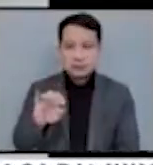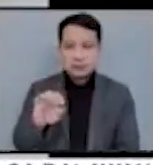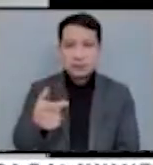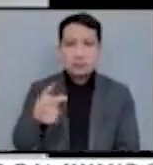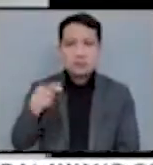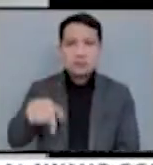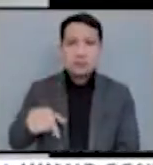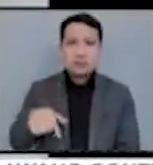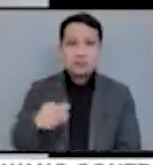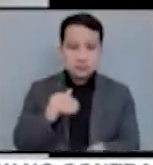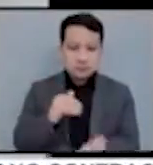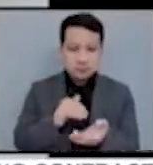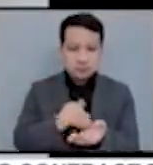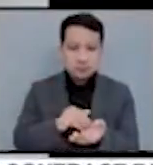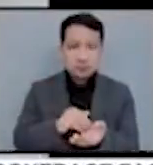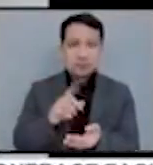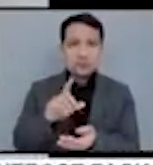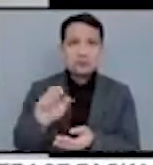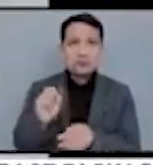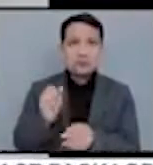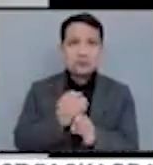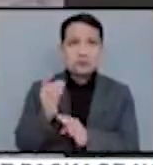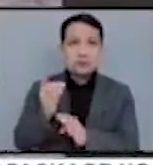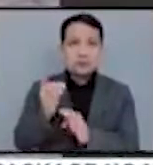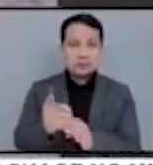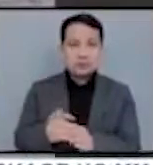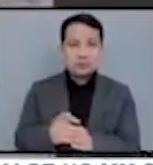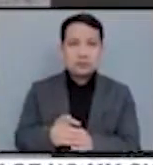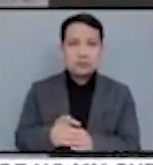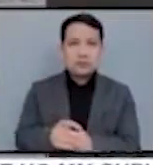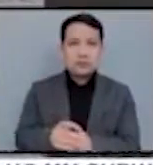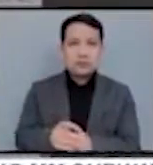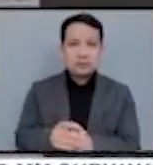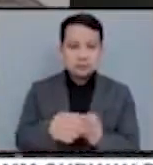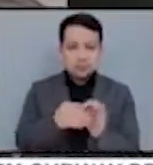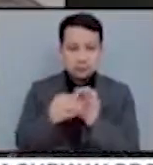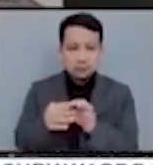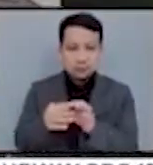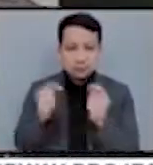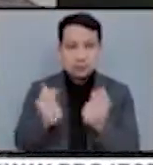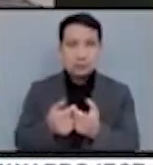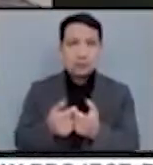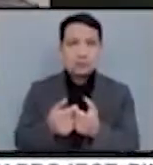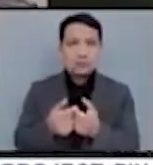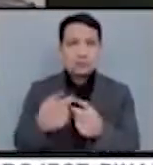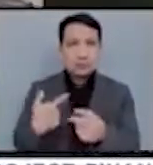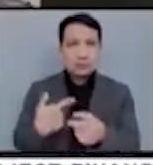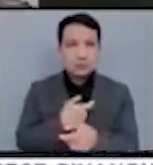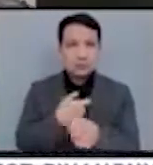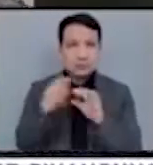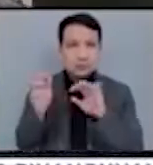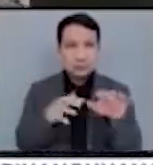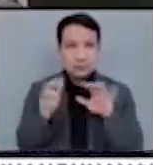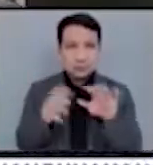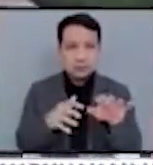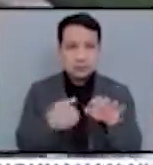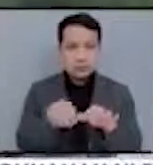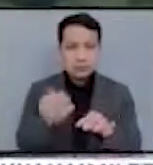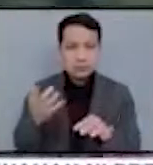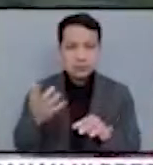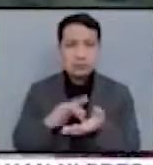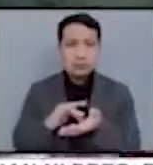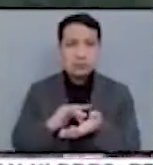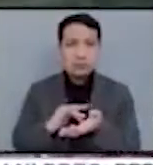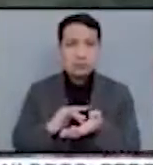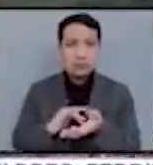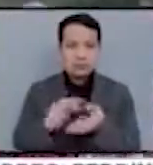Aletier de Guzman, Director ng DOH Epidemiology Bureau, bukod sa mga nasugatan, nakapagdala rin sila ng ilang medical conditions sa Regions